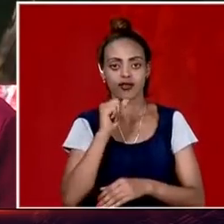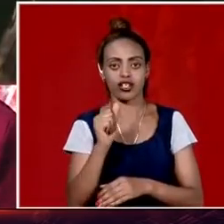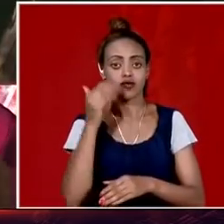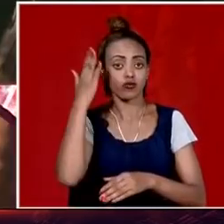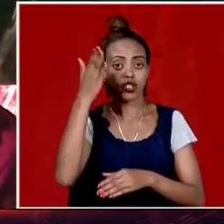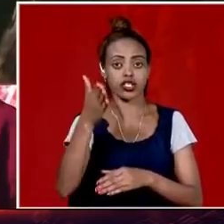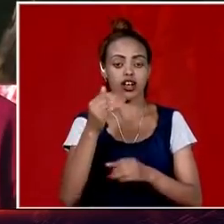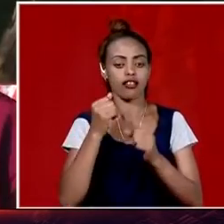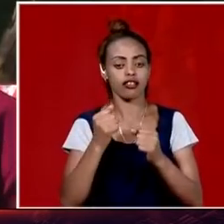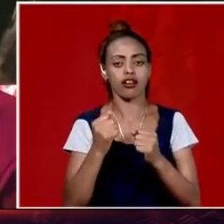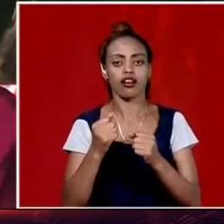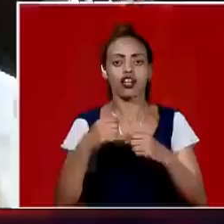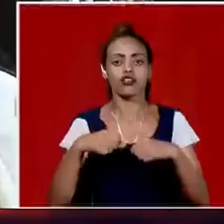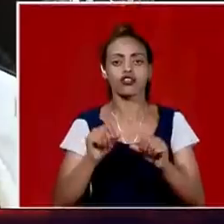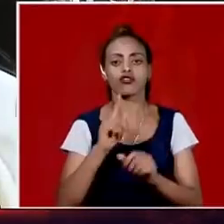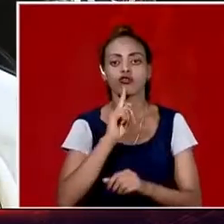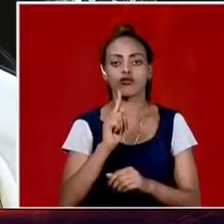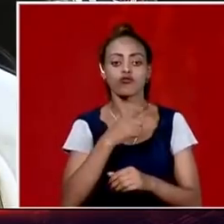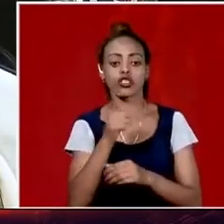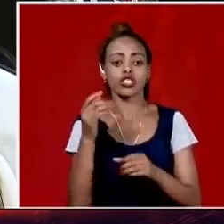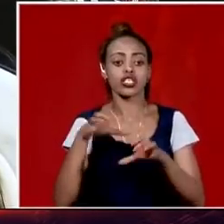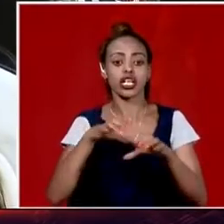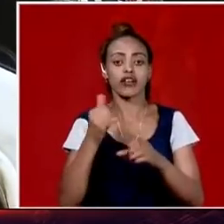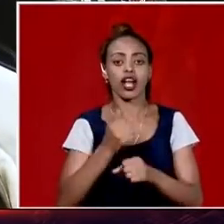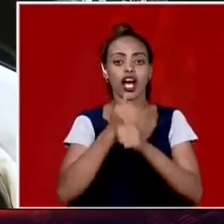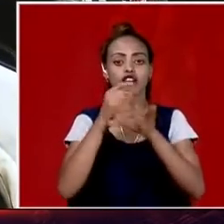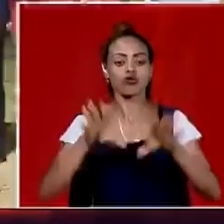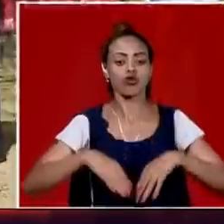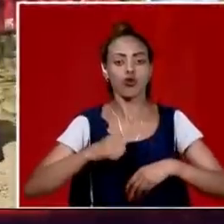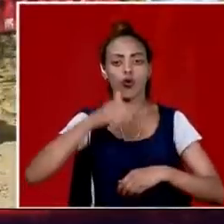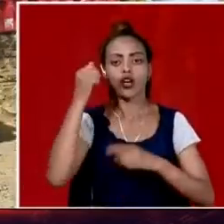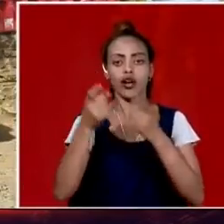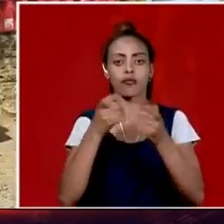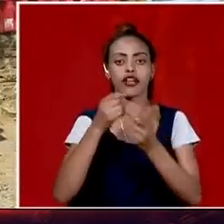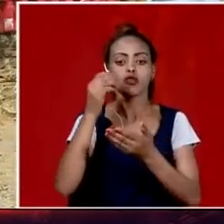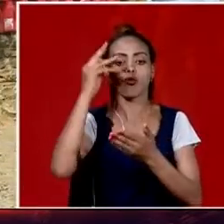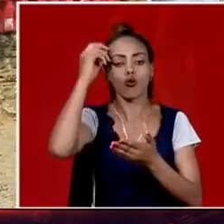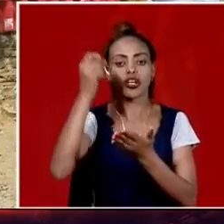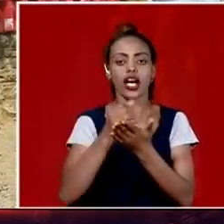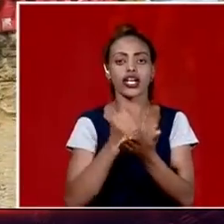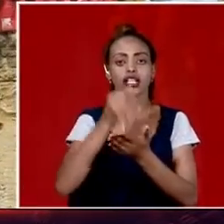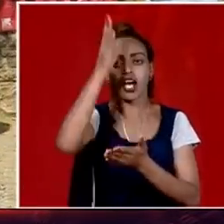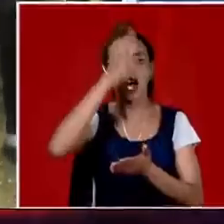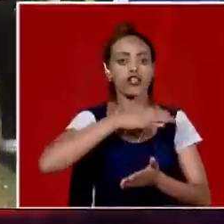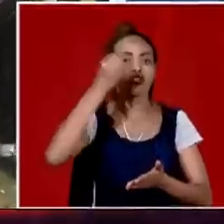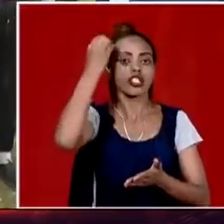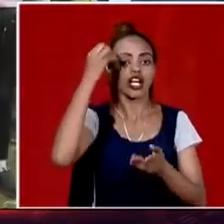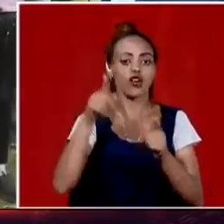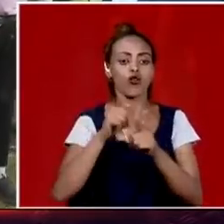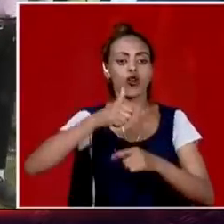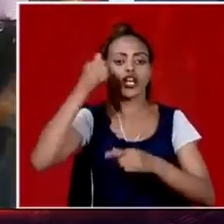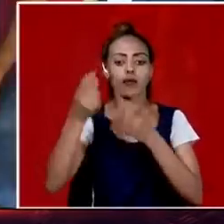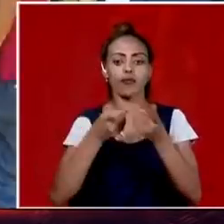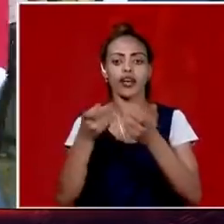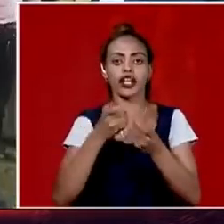ብቐጻሊ ኣጠናኺርና ንኸዶ እዩ። እቲ ዝተገበረ ሓገዝ ዝተረከቡ ዋና ማሕዳሪ ወረዳ እንደርታ ኣይተ ጸጋይ ገብረ ተኽለ ከምኡ ድማ ዋና